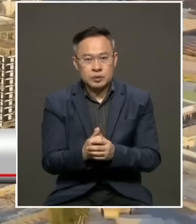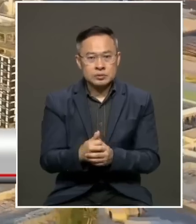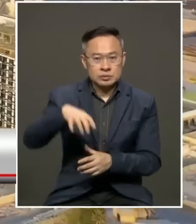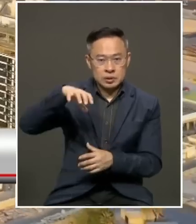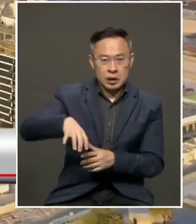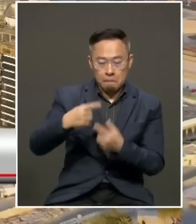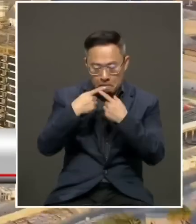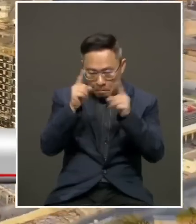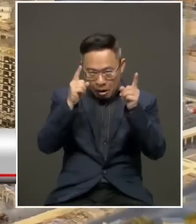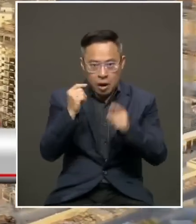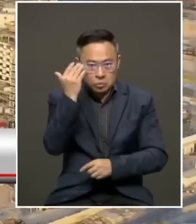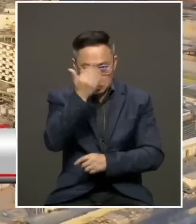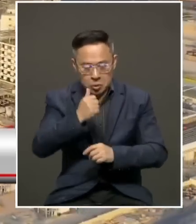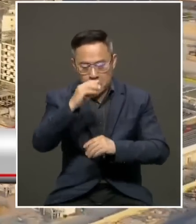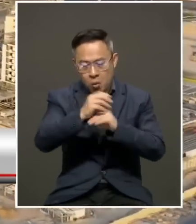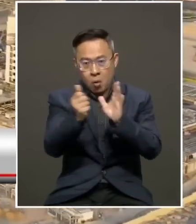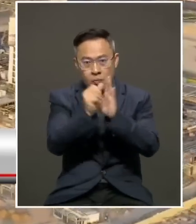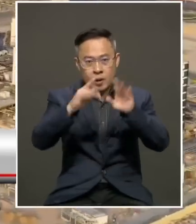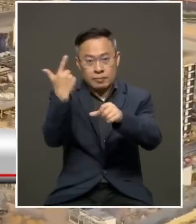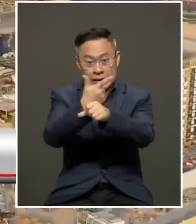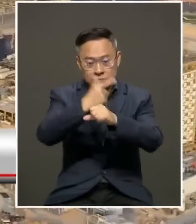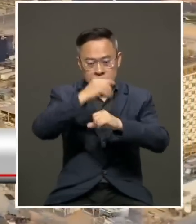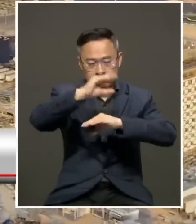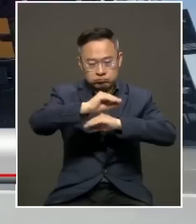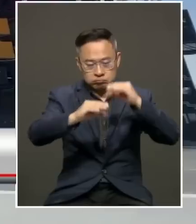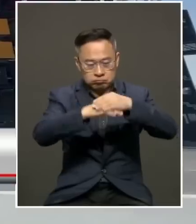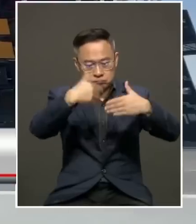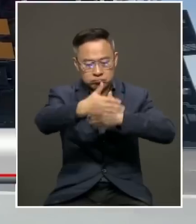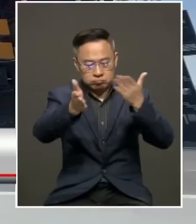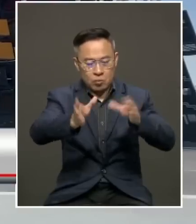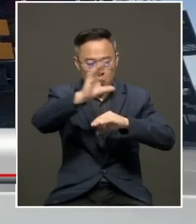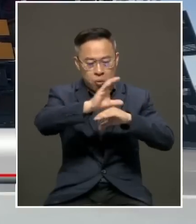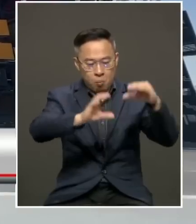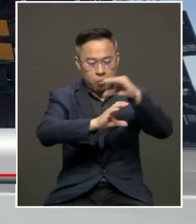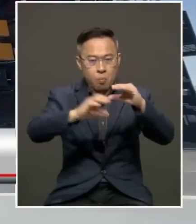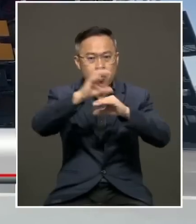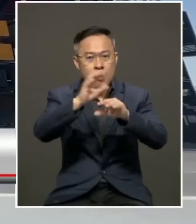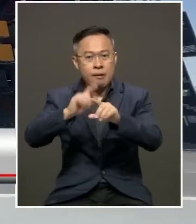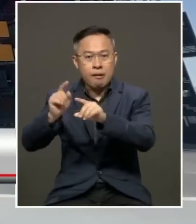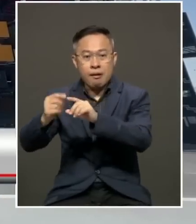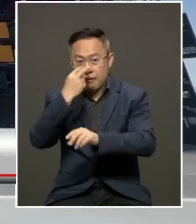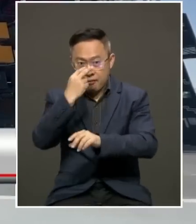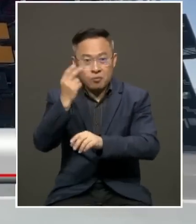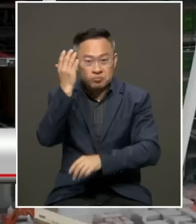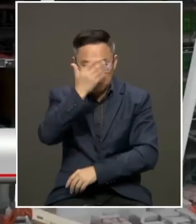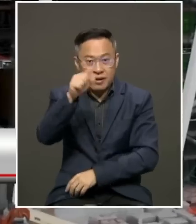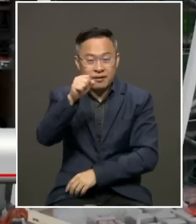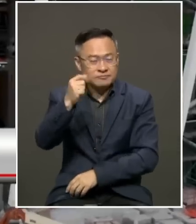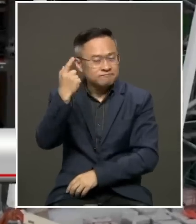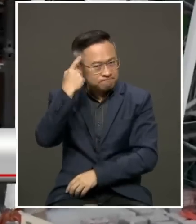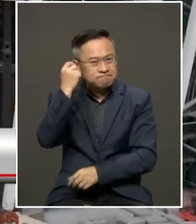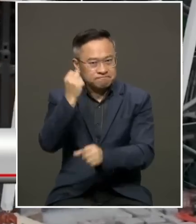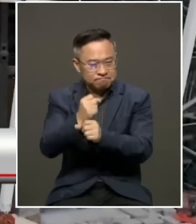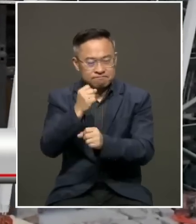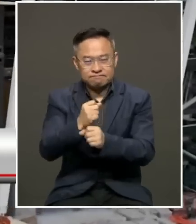กว่าทั้งหมดทั้งมวลที่เราดูมาทั้งหมดเลยมีเรื่องราวไม่ใช่แบบว่าโอเคฉันจะสร้างสนามฟุตบอลแล้วก็